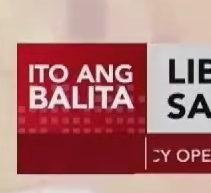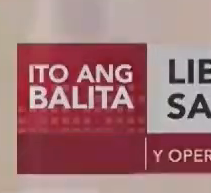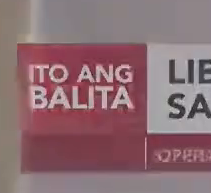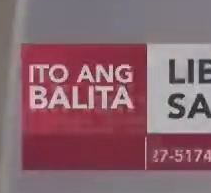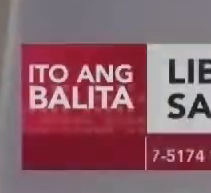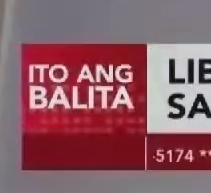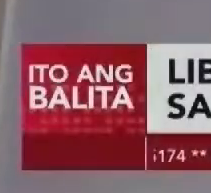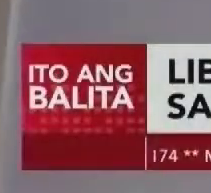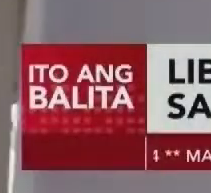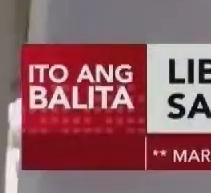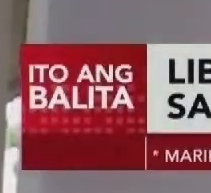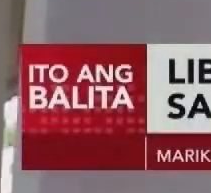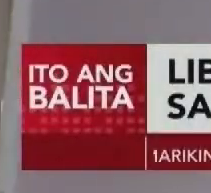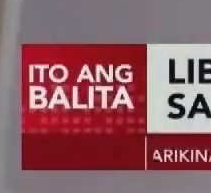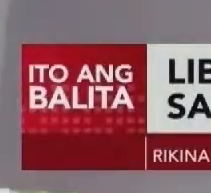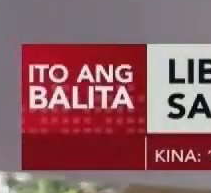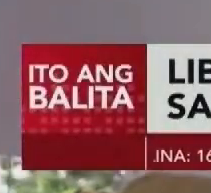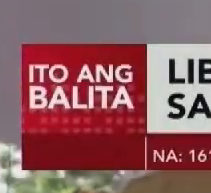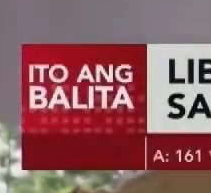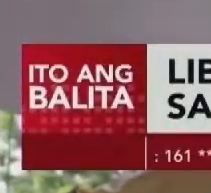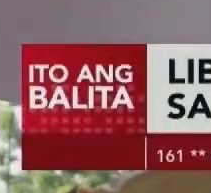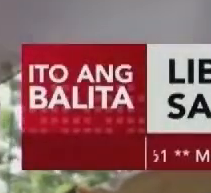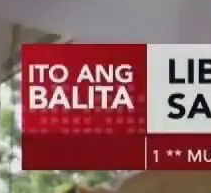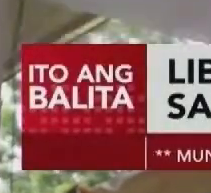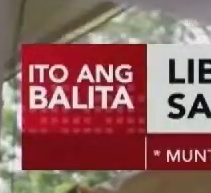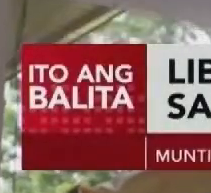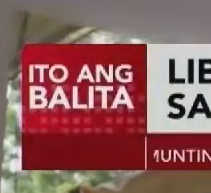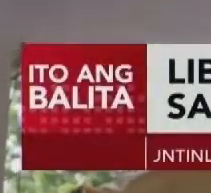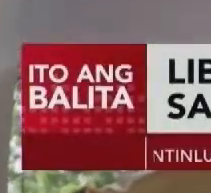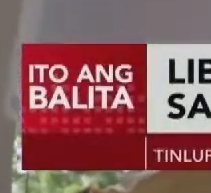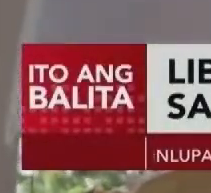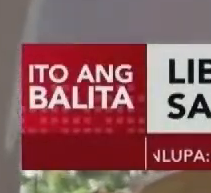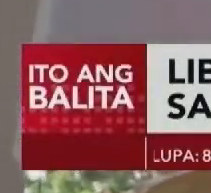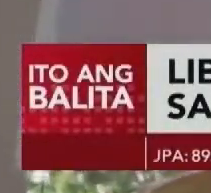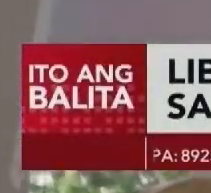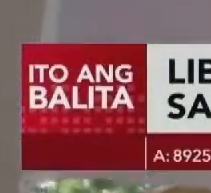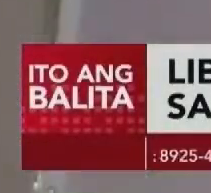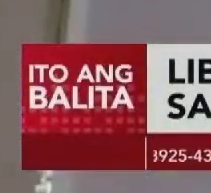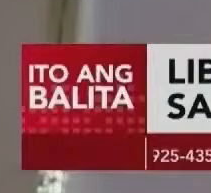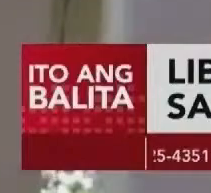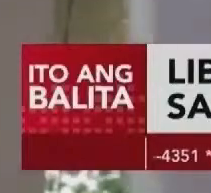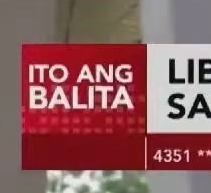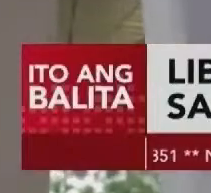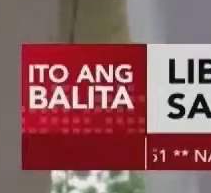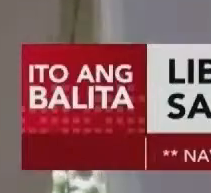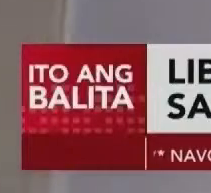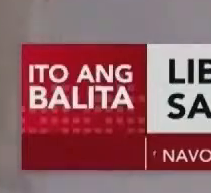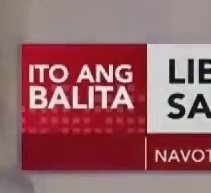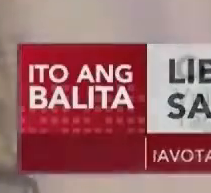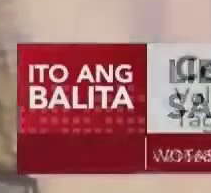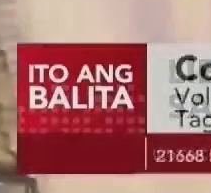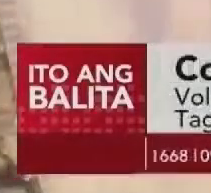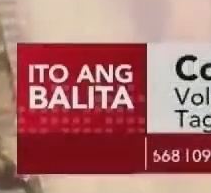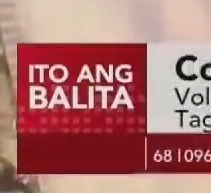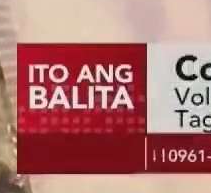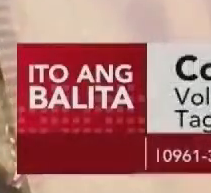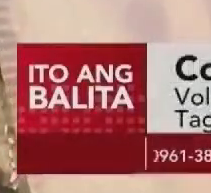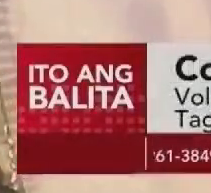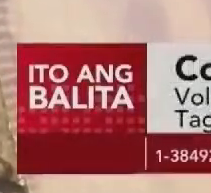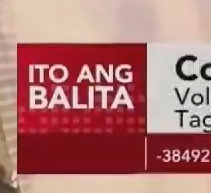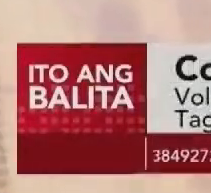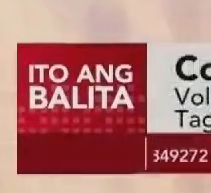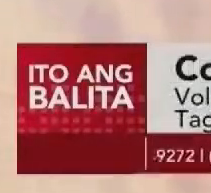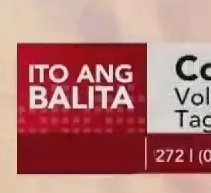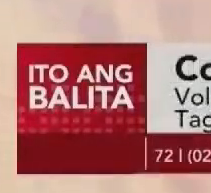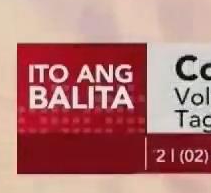Una po sa lahat, thank you po sa feeding program ng MCGI at napili po yung purok namin dito. Kasi sa